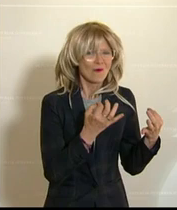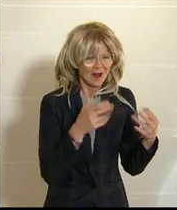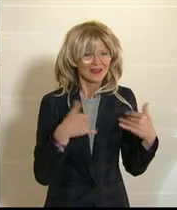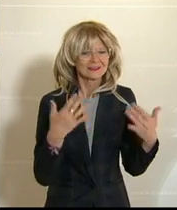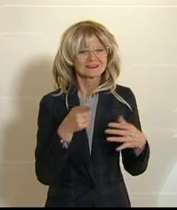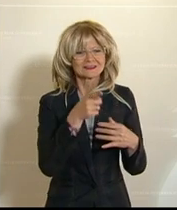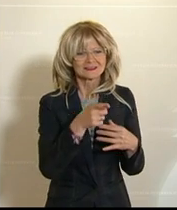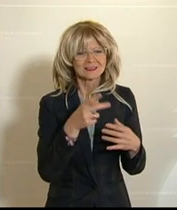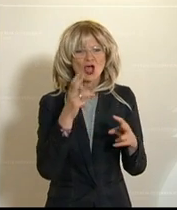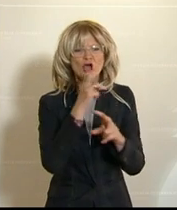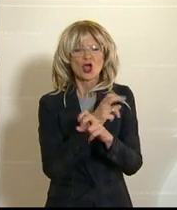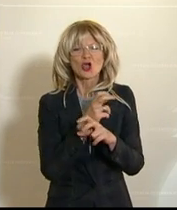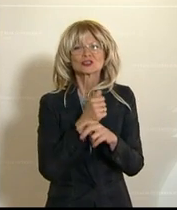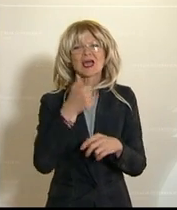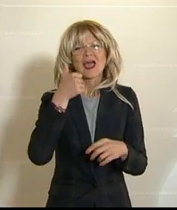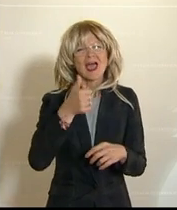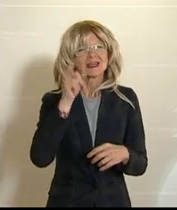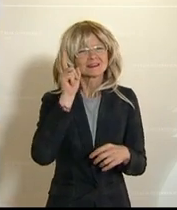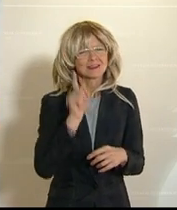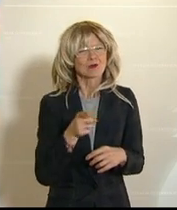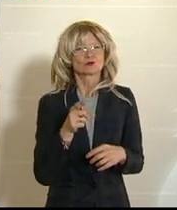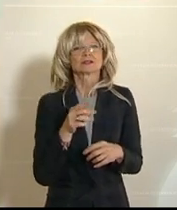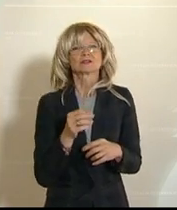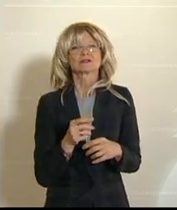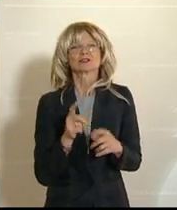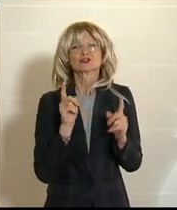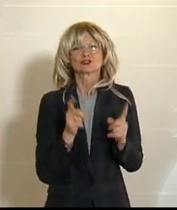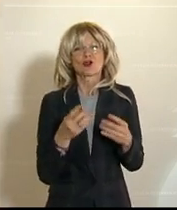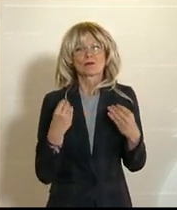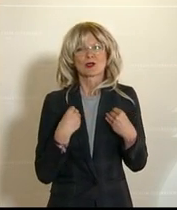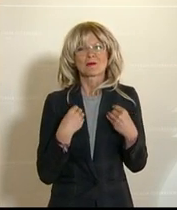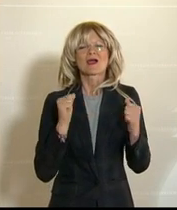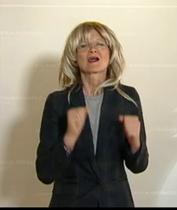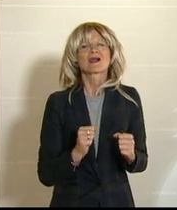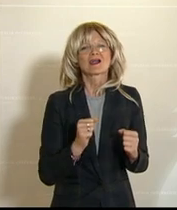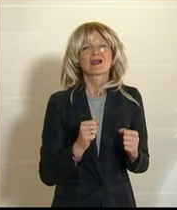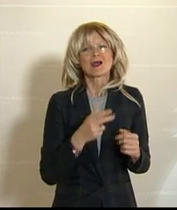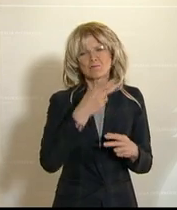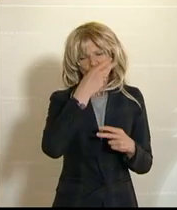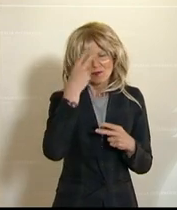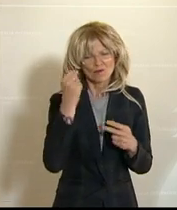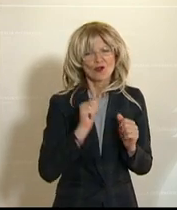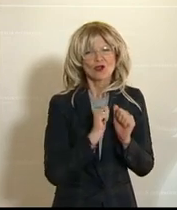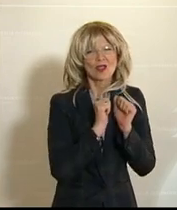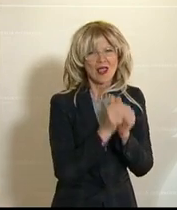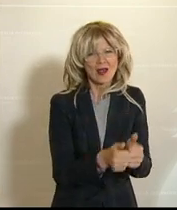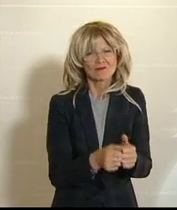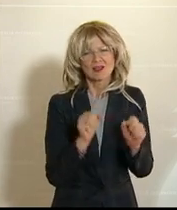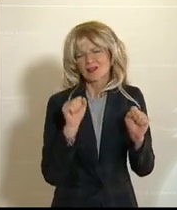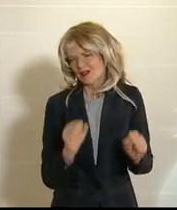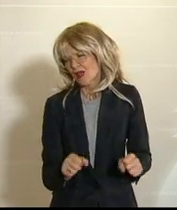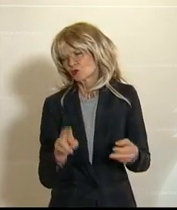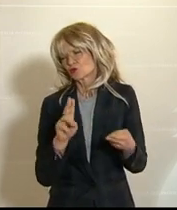eine Maßnahme, wo man der breiten Bevölkerung in Österreich helfen könnte und sollte und die Konjunktur